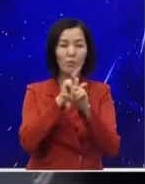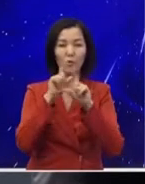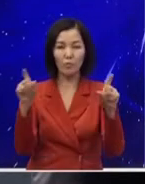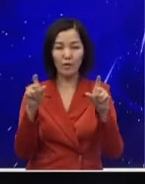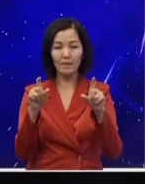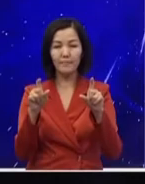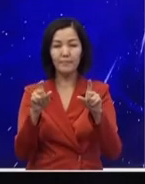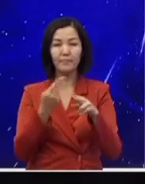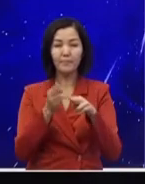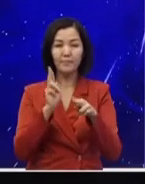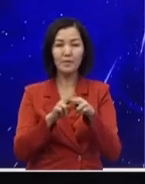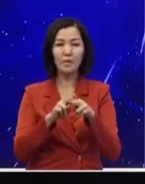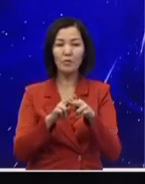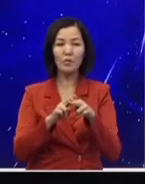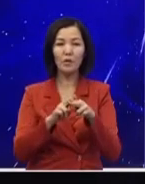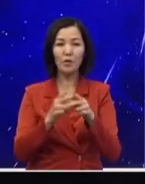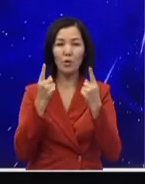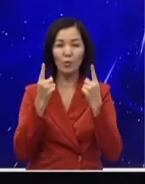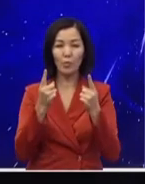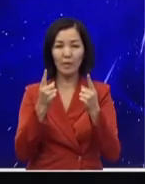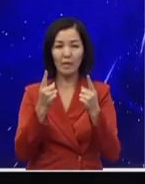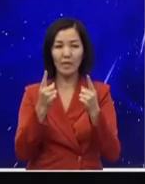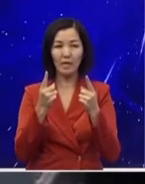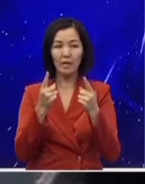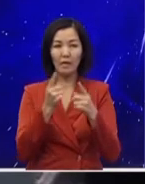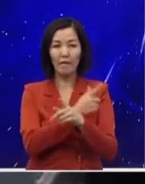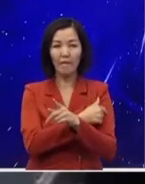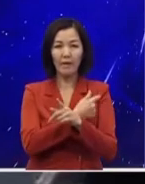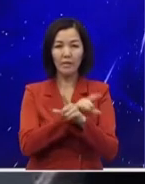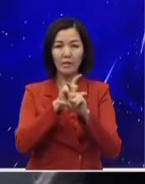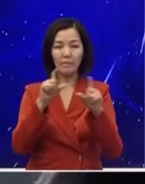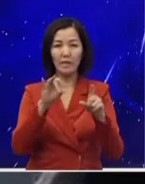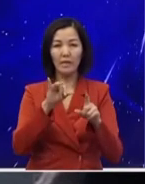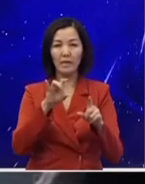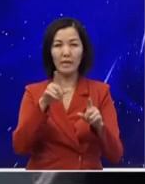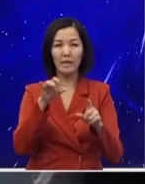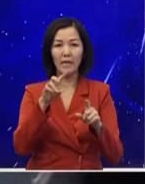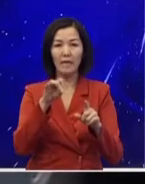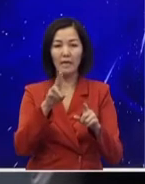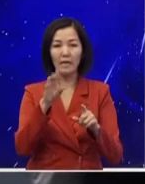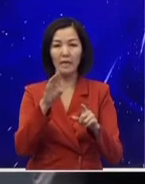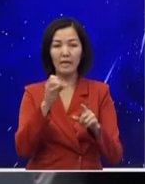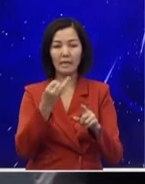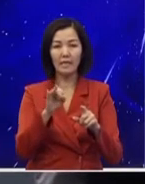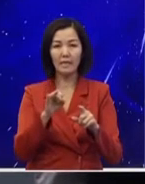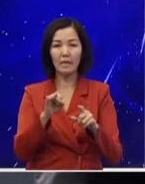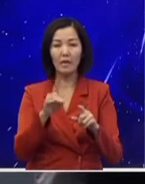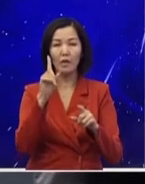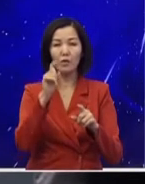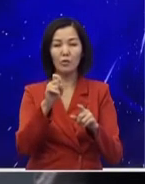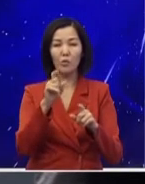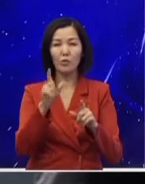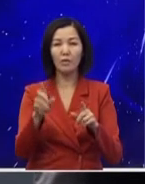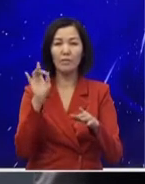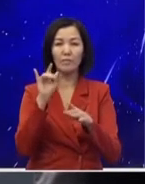амбулаторий, которые самые из них крупные врачебные амбулатории Эргеля Карасайского района на 100 посещений.